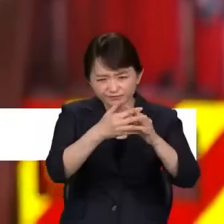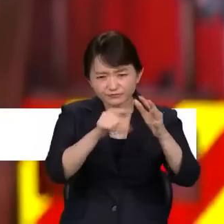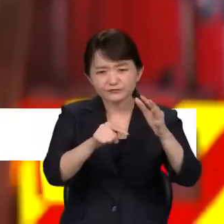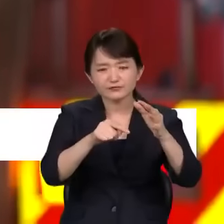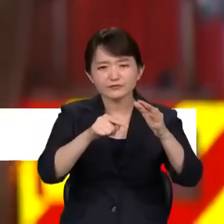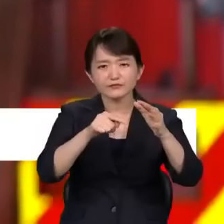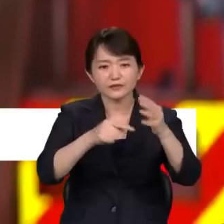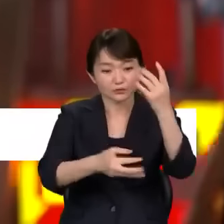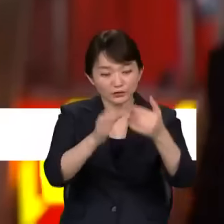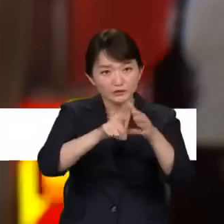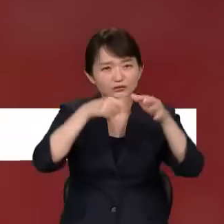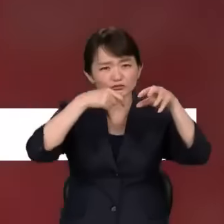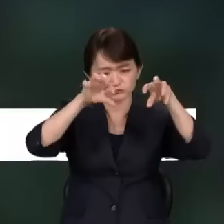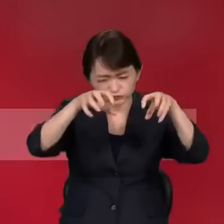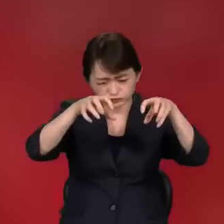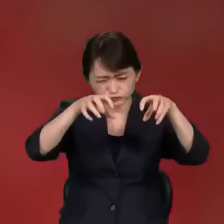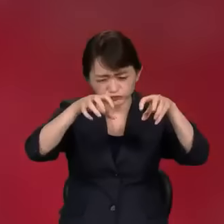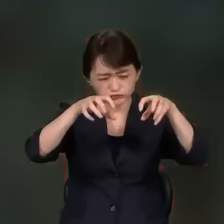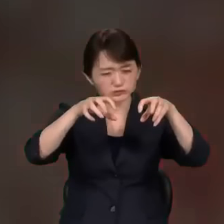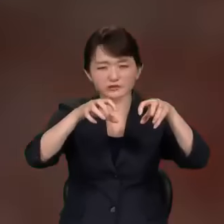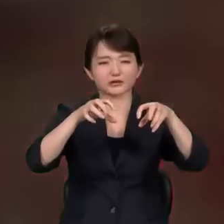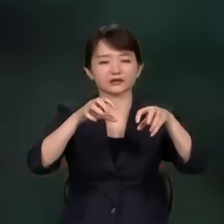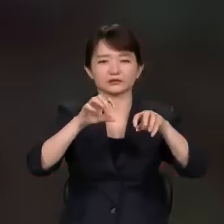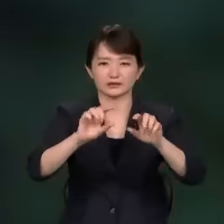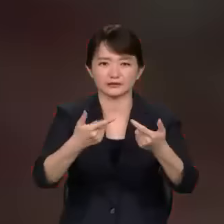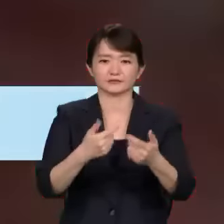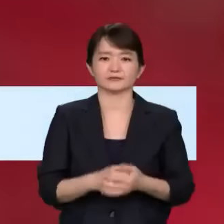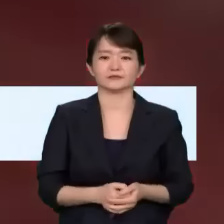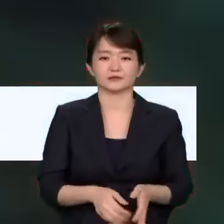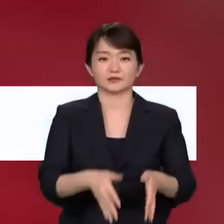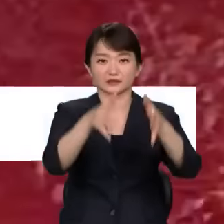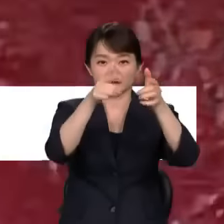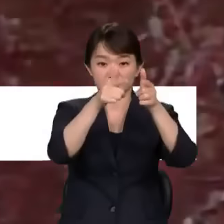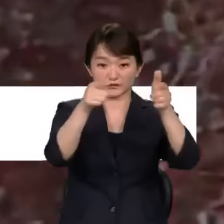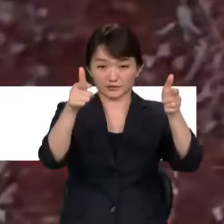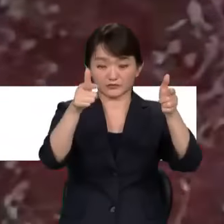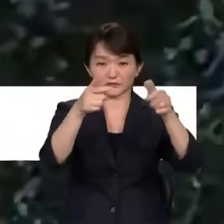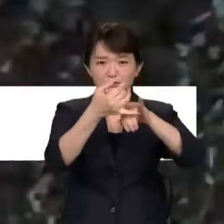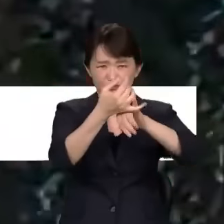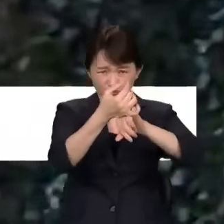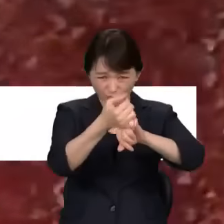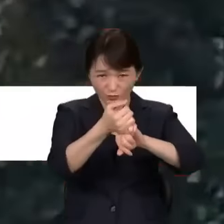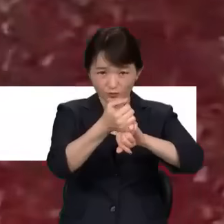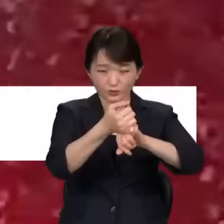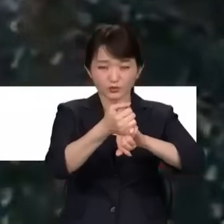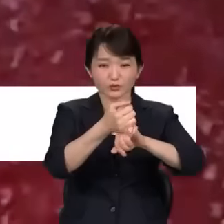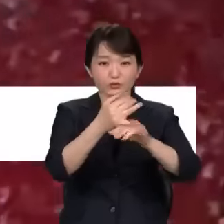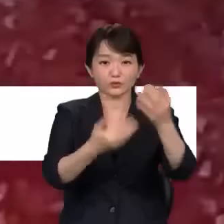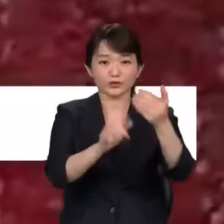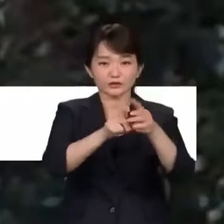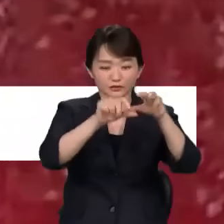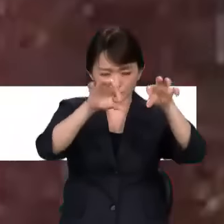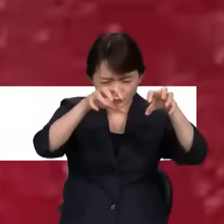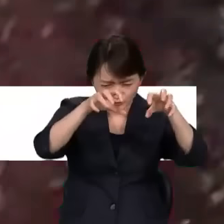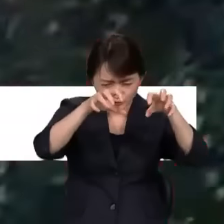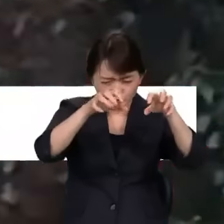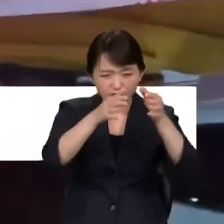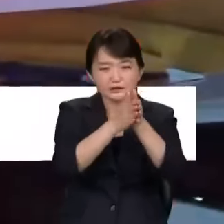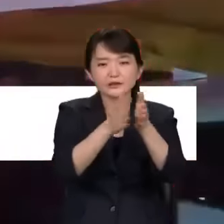스프링클러 대상이 아니었습니다. 6층 넘는 건물에 스프링클러를 의무적으로 설치하도록 한 건 지난